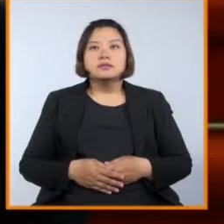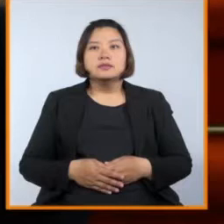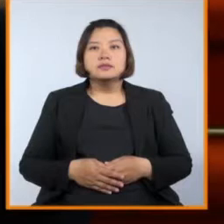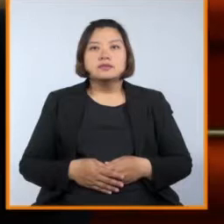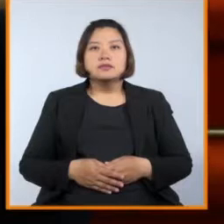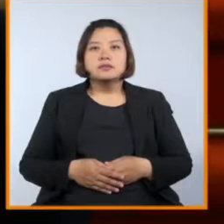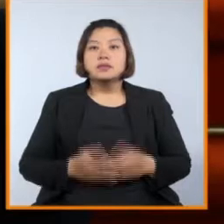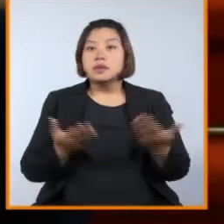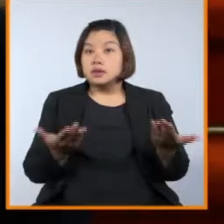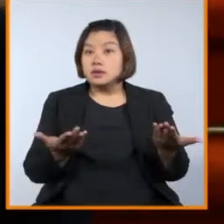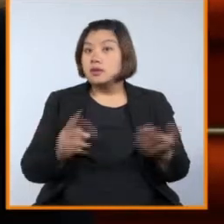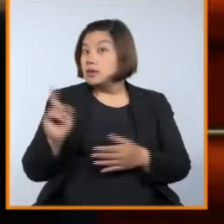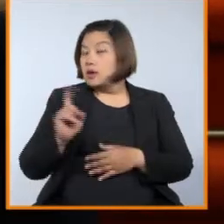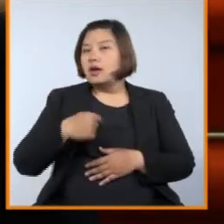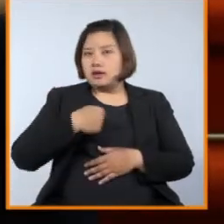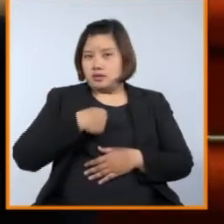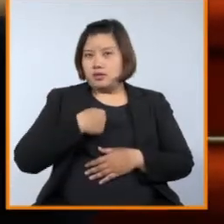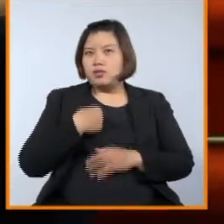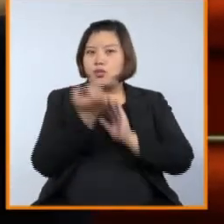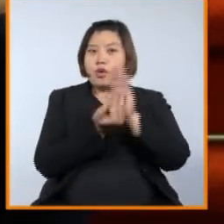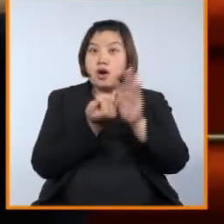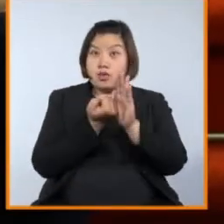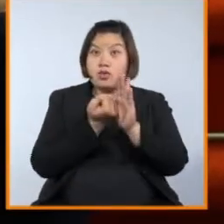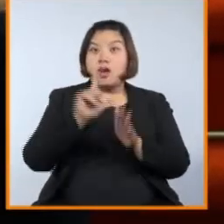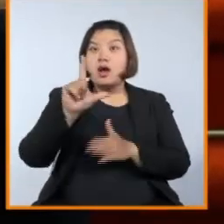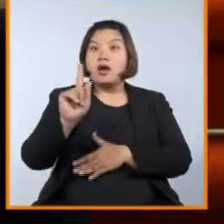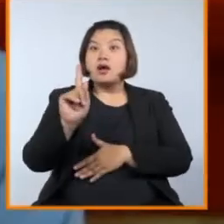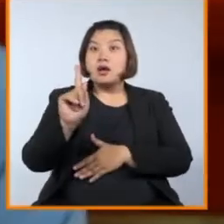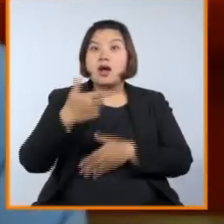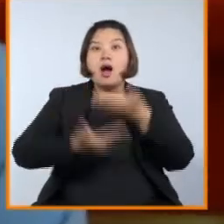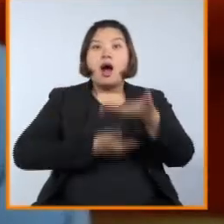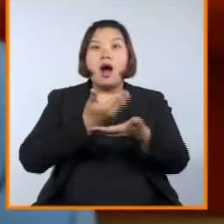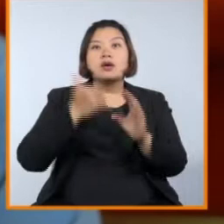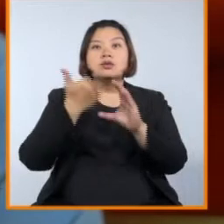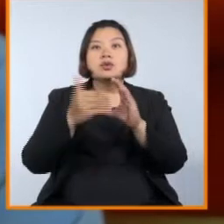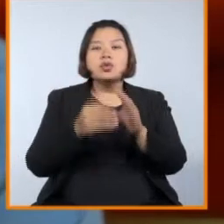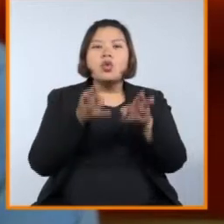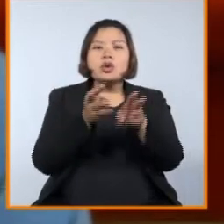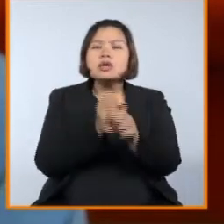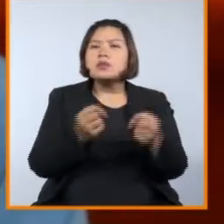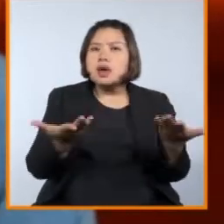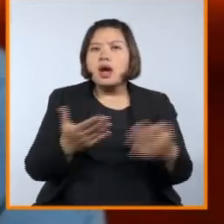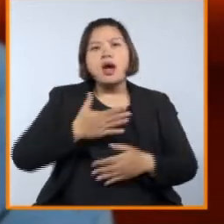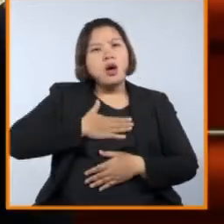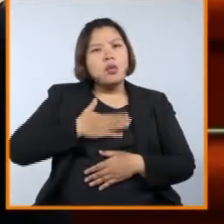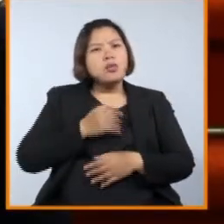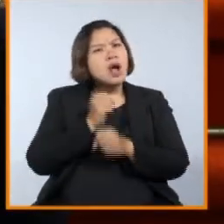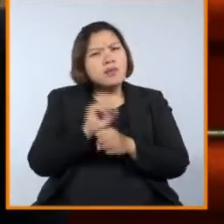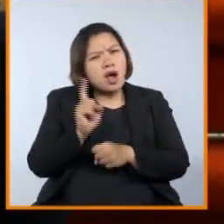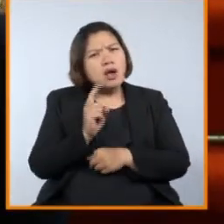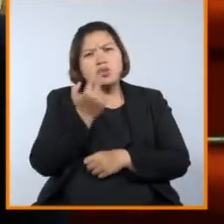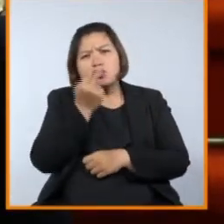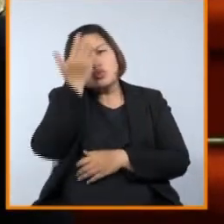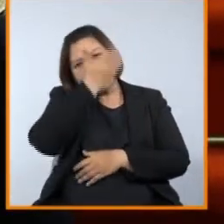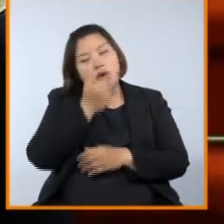ท่านผู้ชมครับตอนนี้ผมกำลังวาดรูปสติกเกอร์เพื่อส่งขายให้กับไลน์แอปพลิเคชันอยู่นะครับเทคนิคจะเป็นยังไงและผมจะต้องวาดยังไงวันนี้ผ